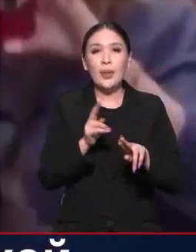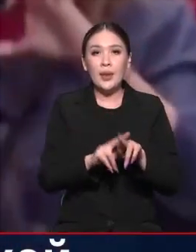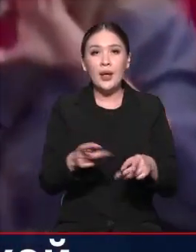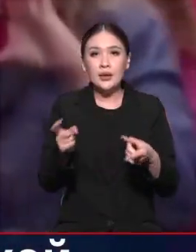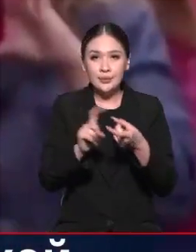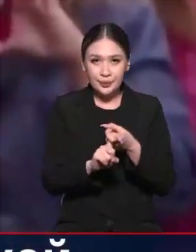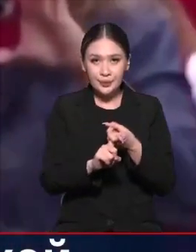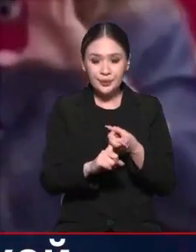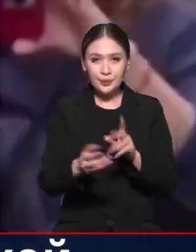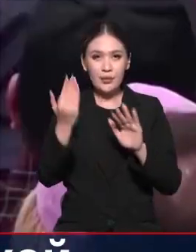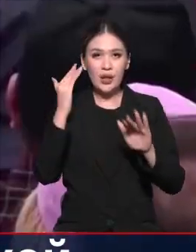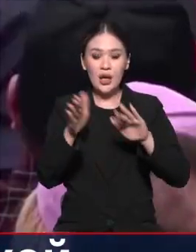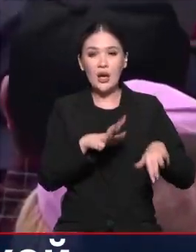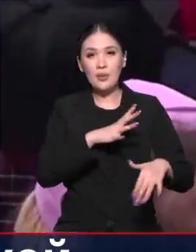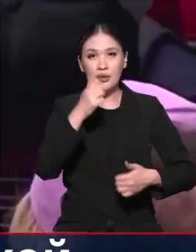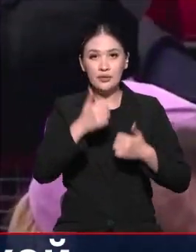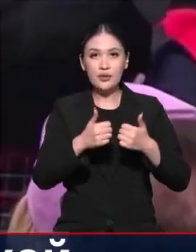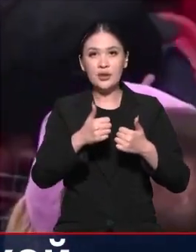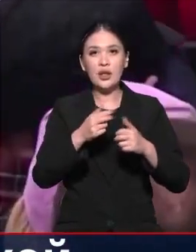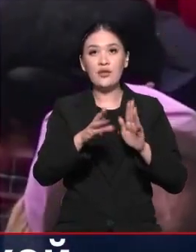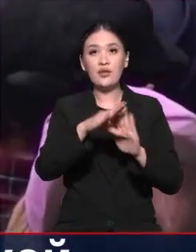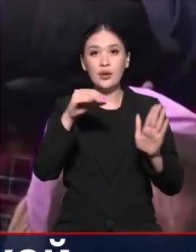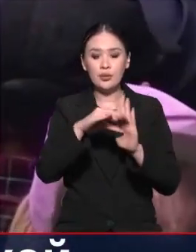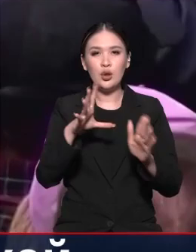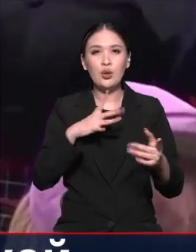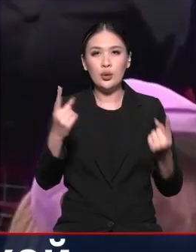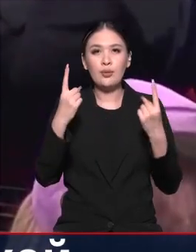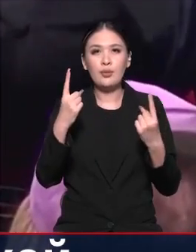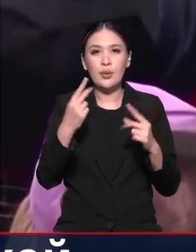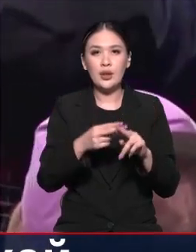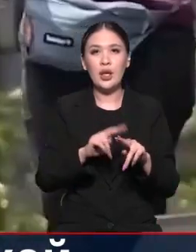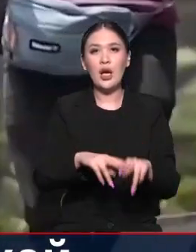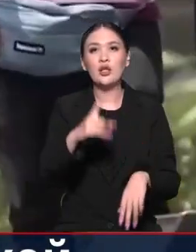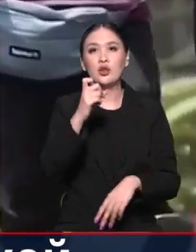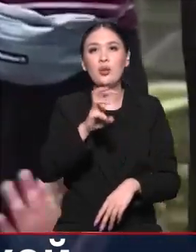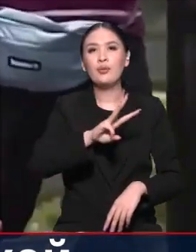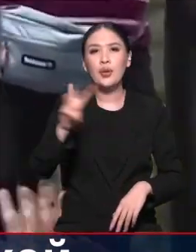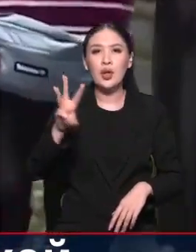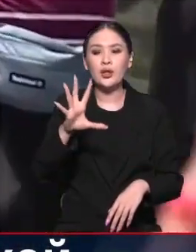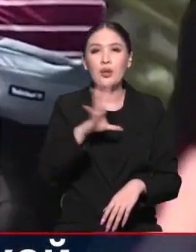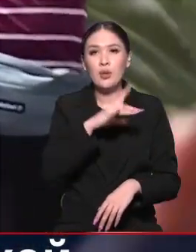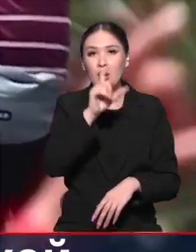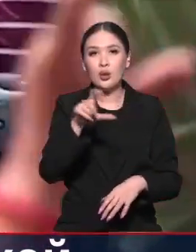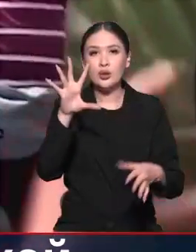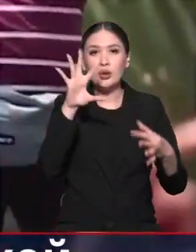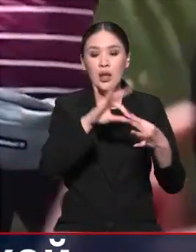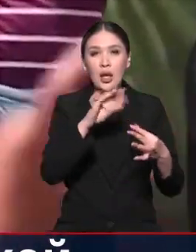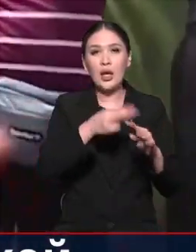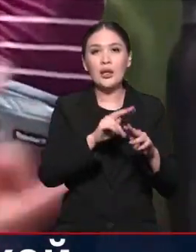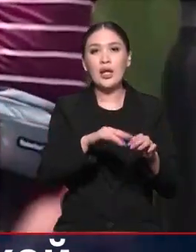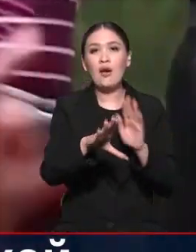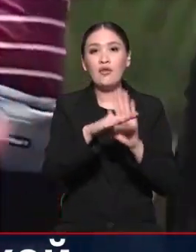что прошедшие выборы стали крупнейшими в истории Мексики на них были зарегистрированы почти 100 млн Избирателей А по итогам